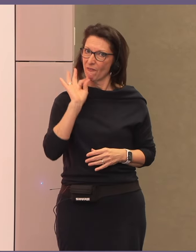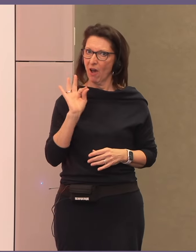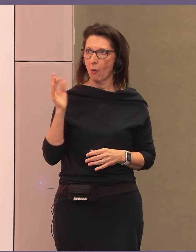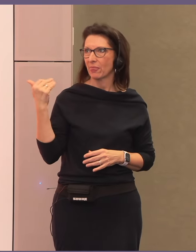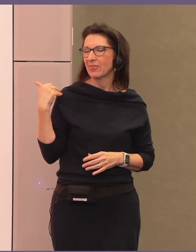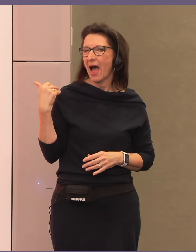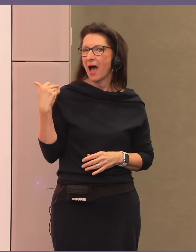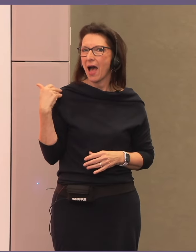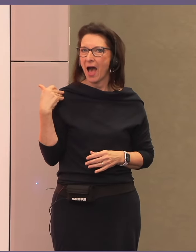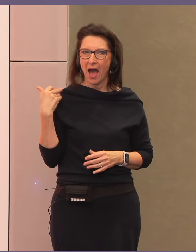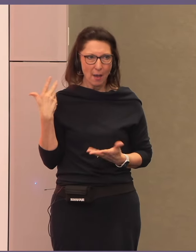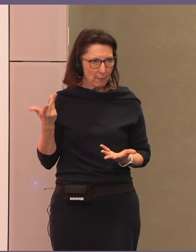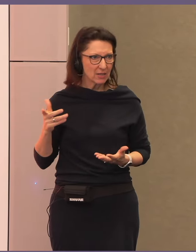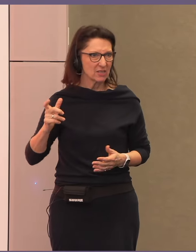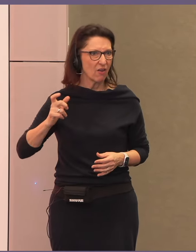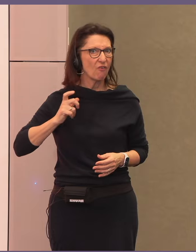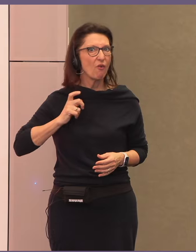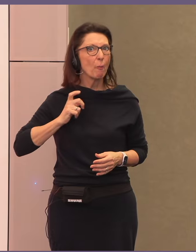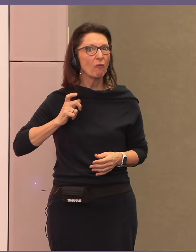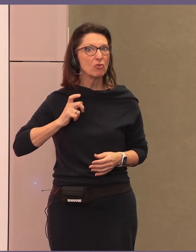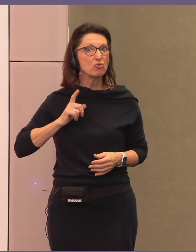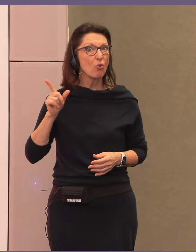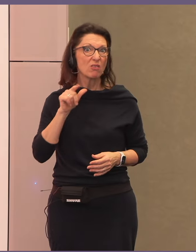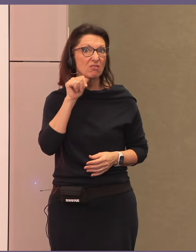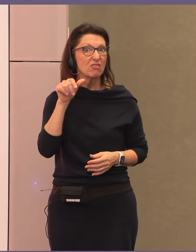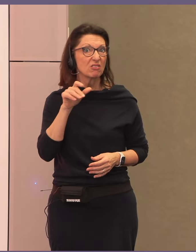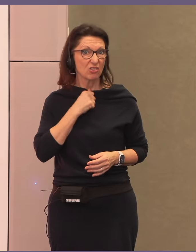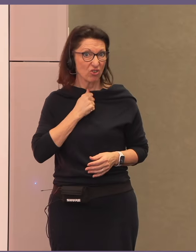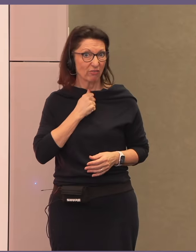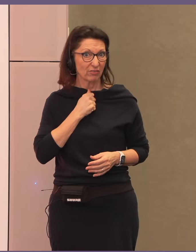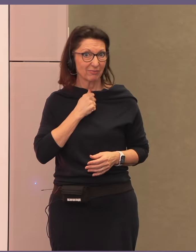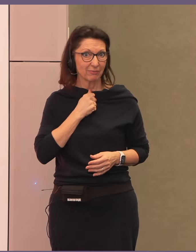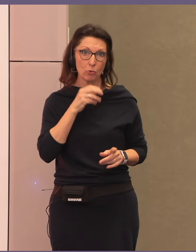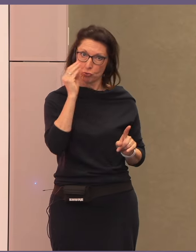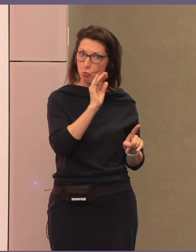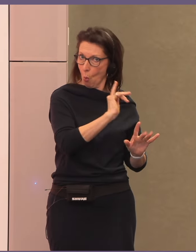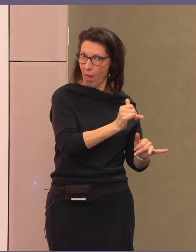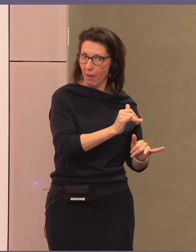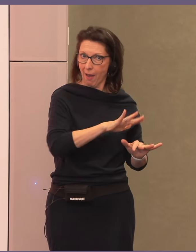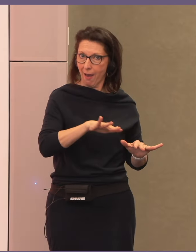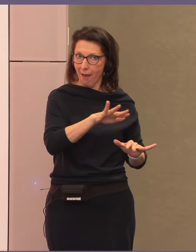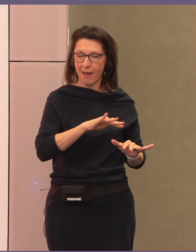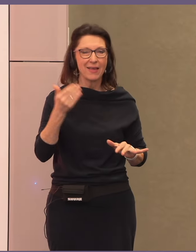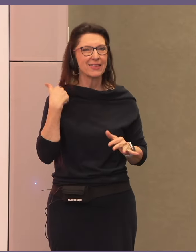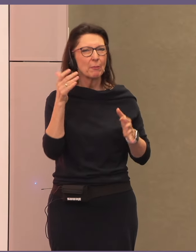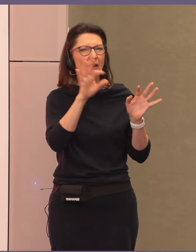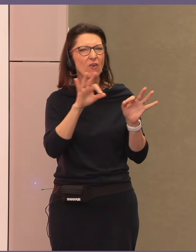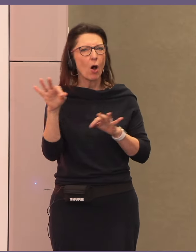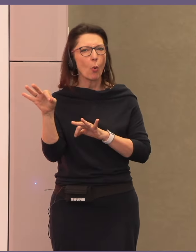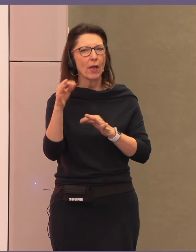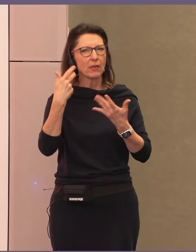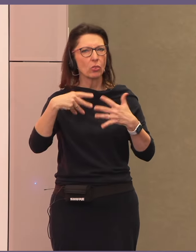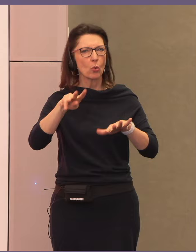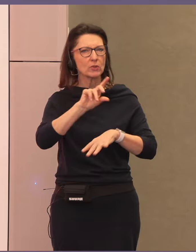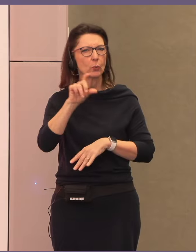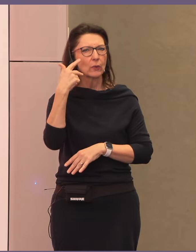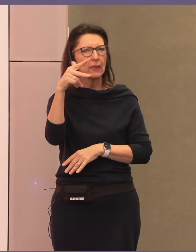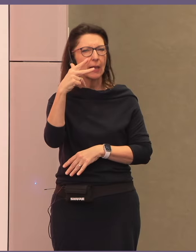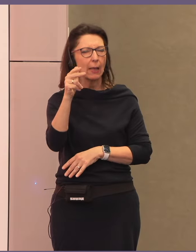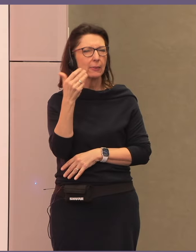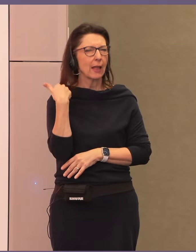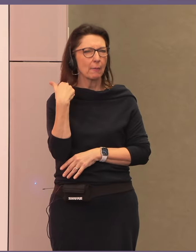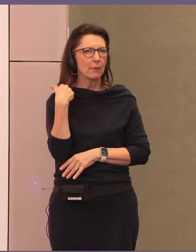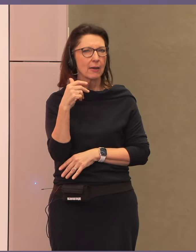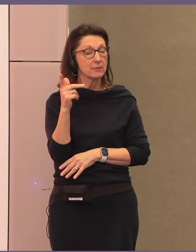damals und vor allem auch noch heute nicht geschafft. Damals, als die Verordnung eingeführt wurde, Ende 1933, gab es keine einzige